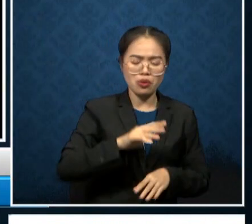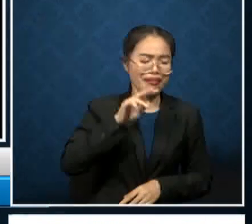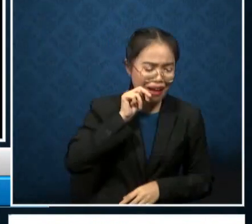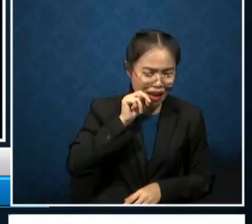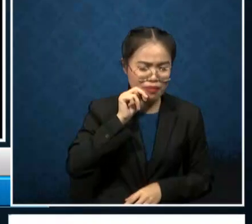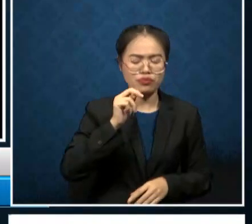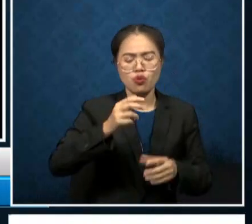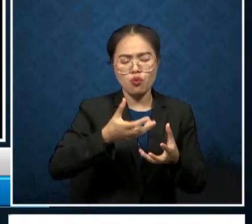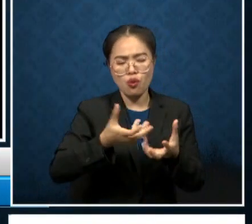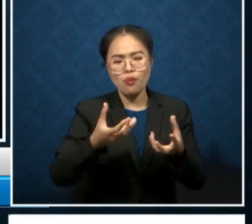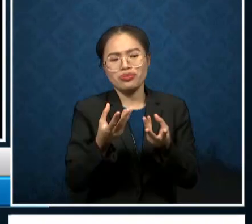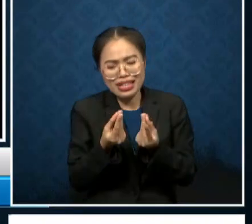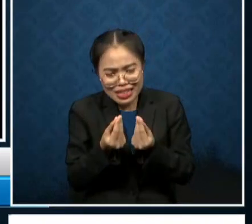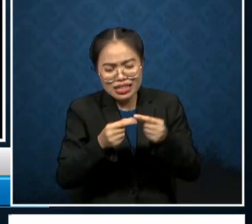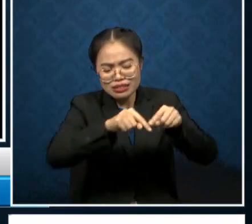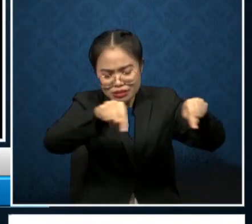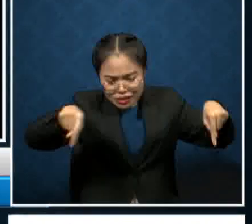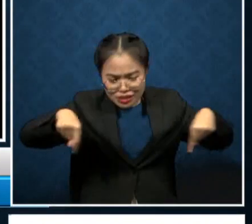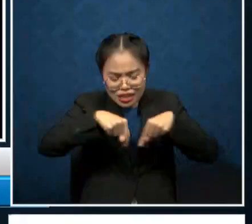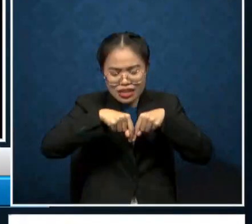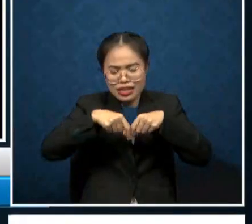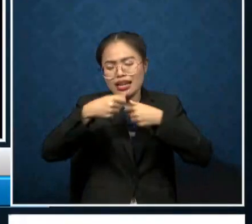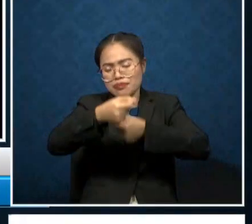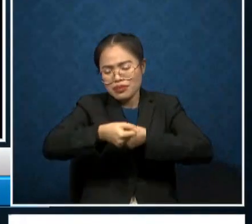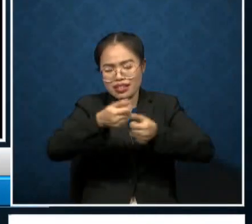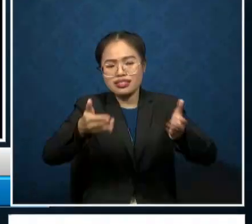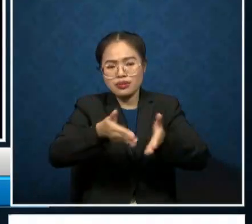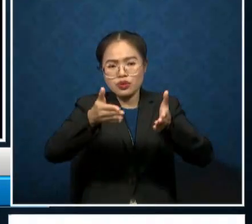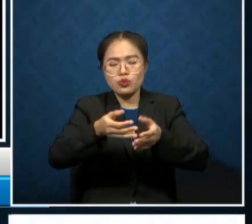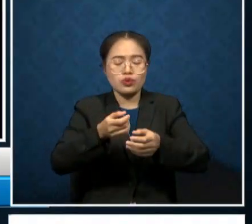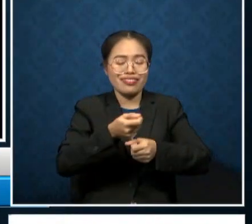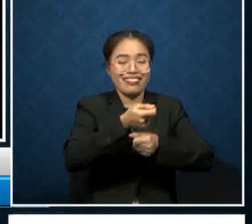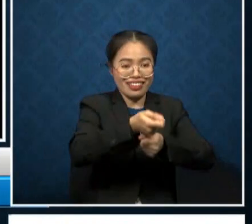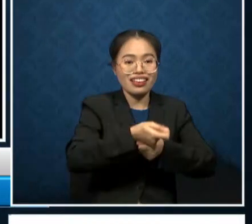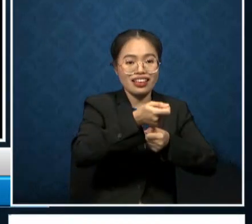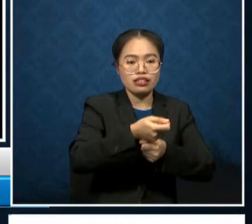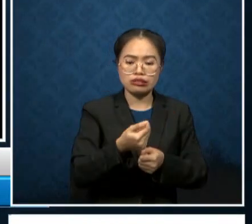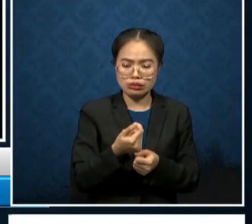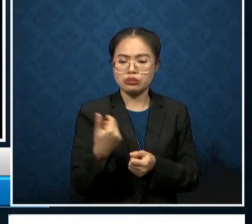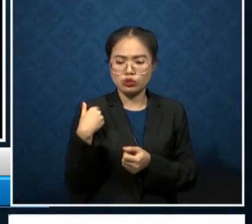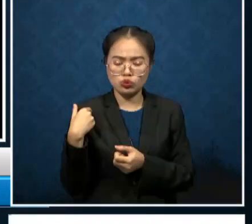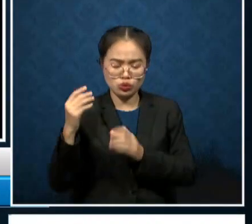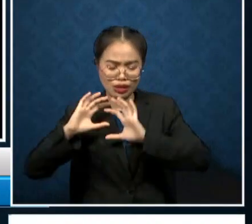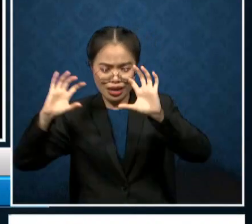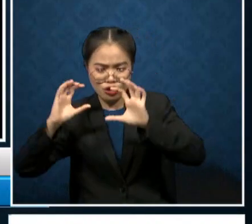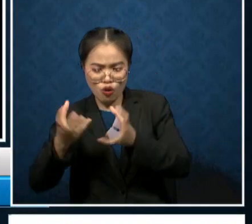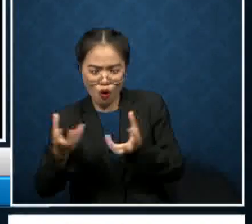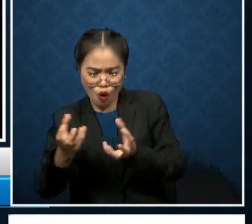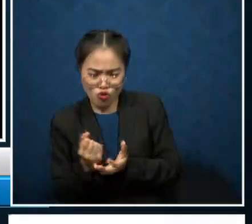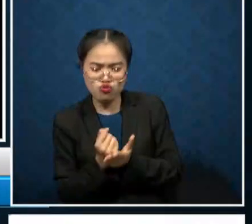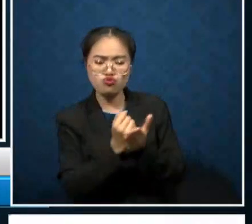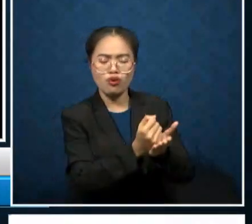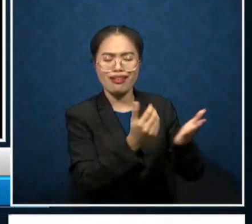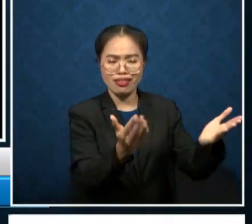ดีพื้นที่ก็ดีหรือความสามารถในการประกอบการของพี่น้องเกษตรกรก็ดีหลายหน่วยงานมีอุปกรณ์การตลาดให้การสนับสนุนไปแล้วแต่ยังไม่สามารถเอา